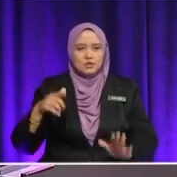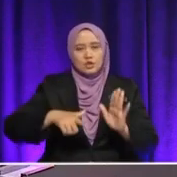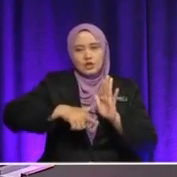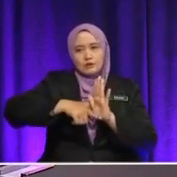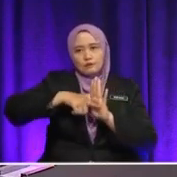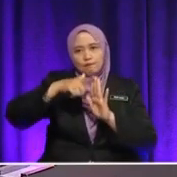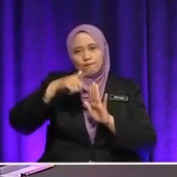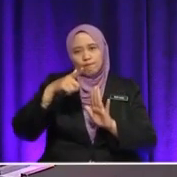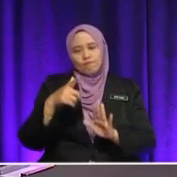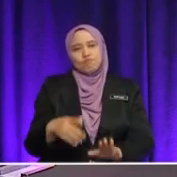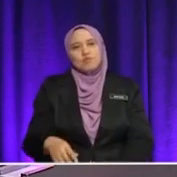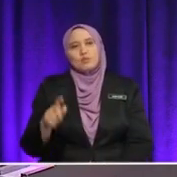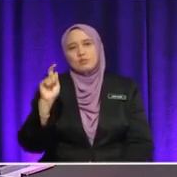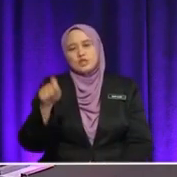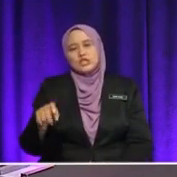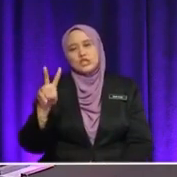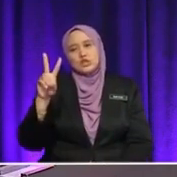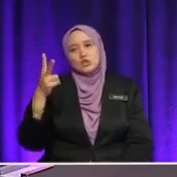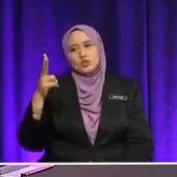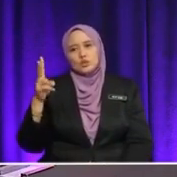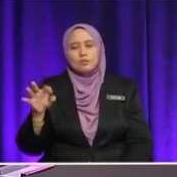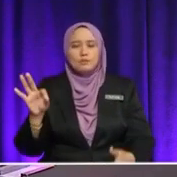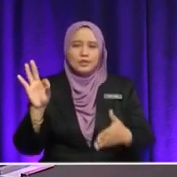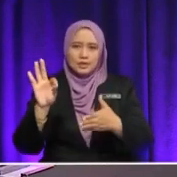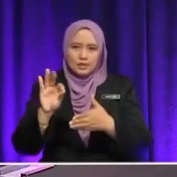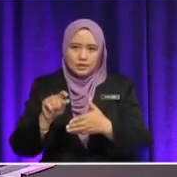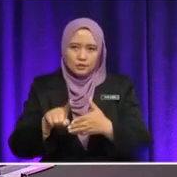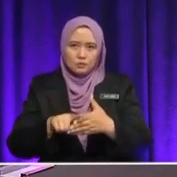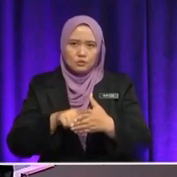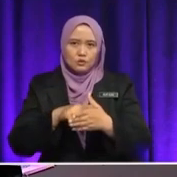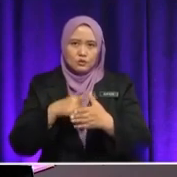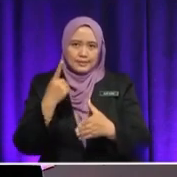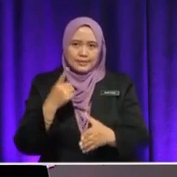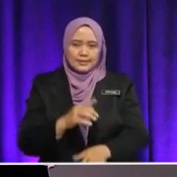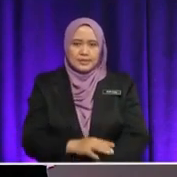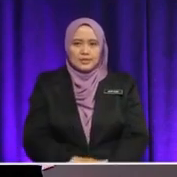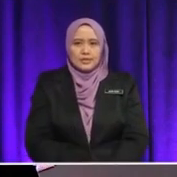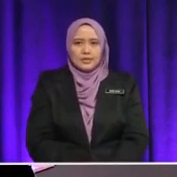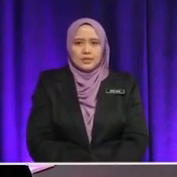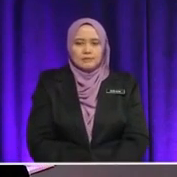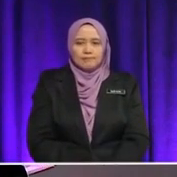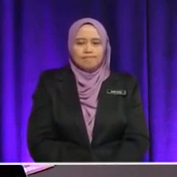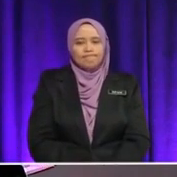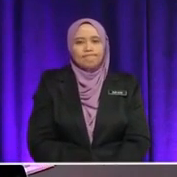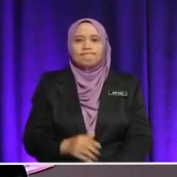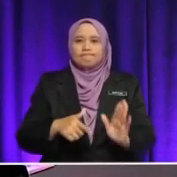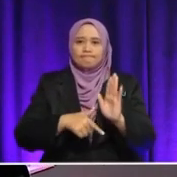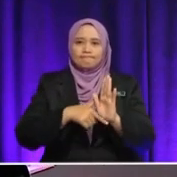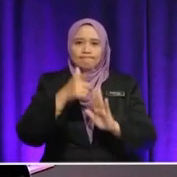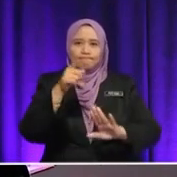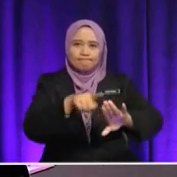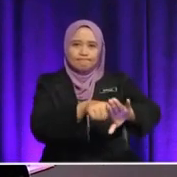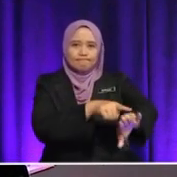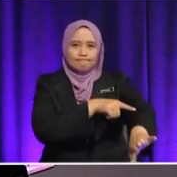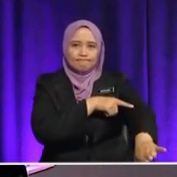yaitu 12 bulan untuk kemudian hanya enam bulan saja kan Kejadian ini lebih panjang tepungnya